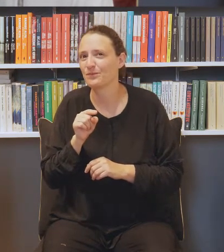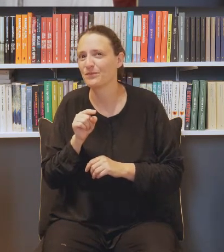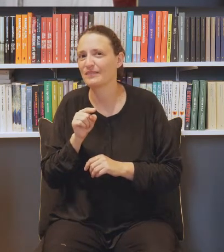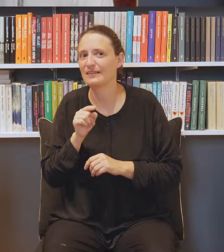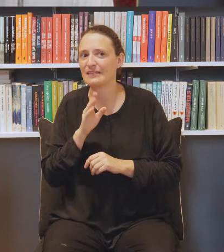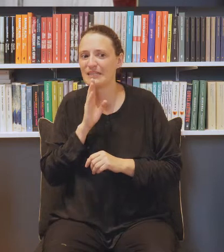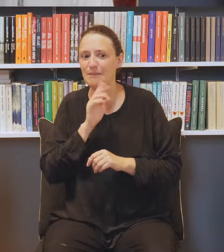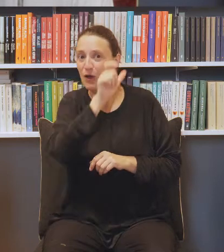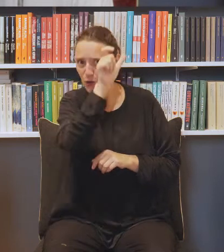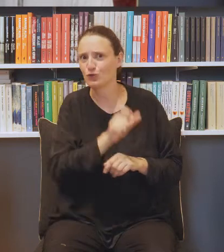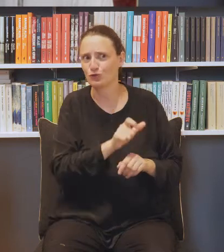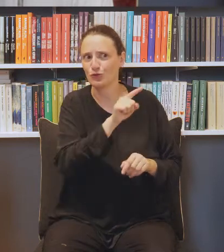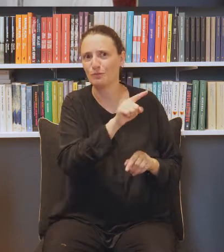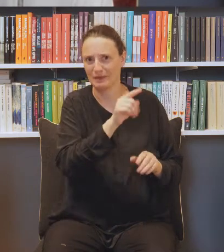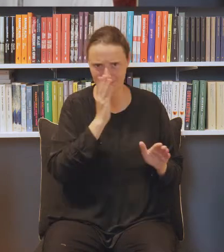to chyba osoba z Fabianic,